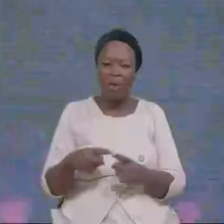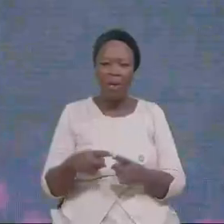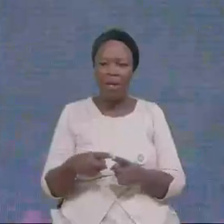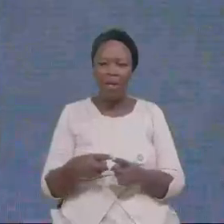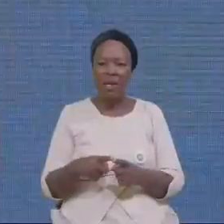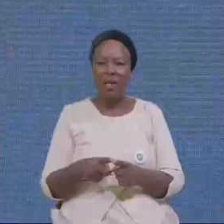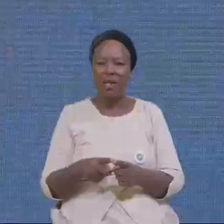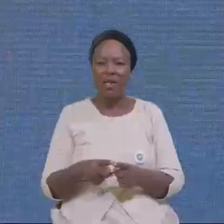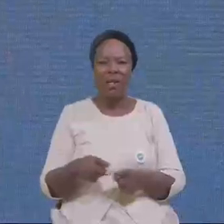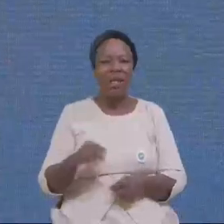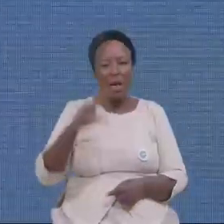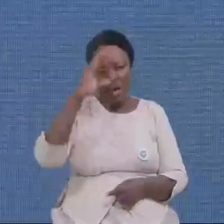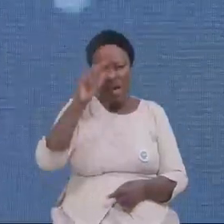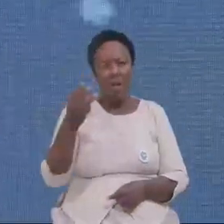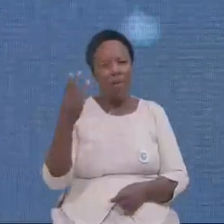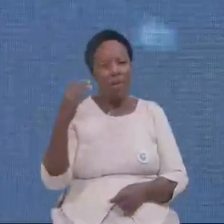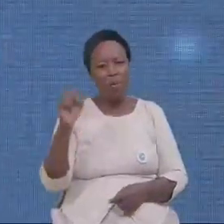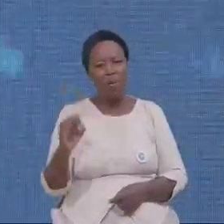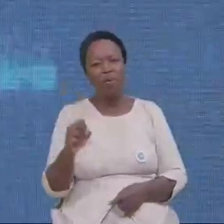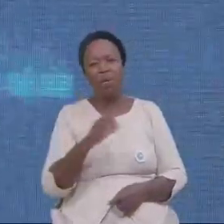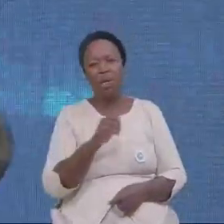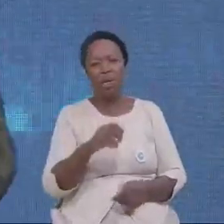Quand il avait près de 100 ans.